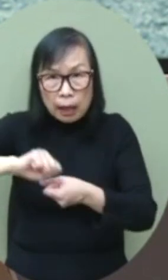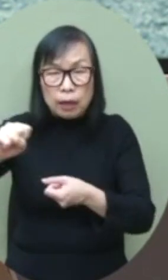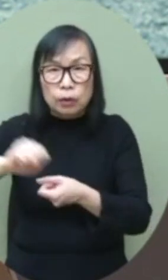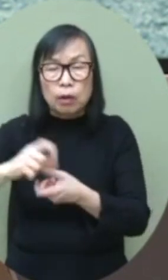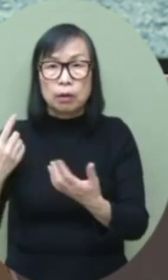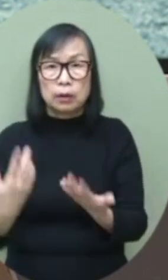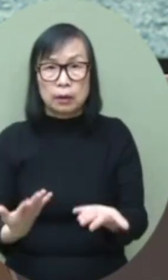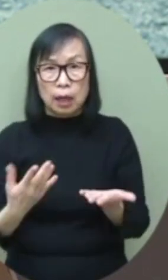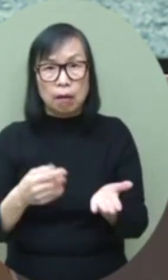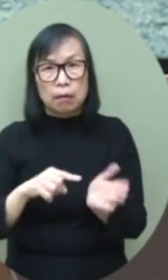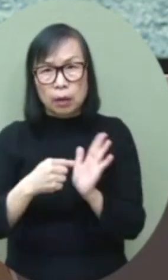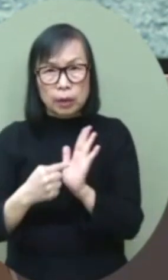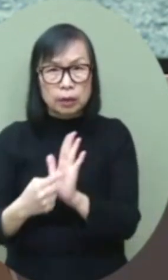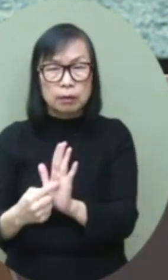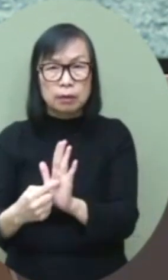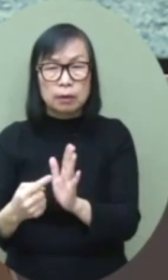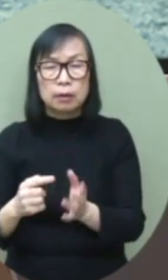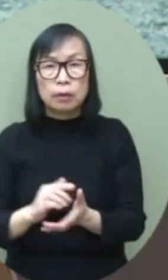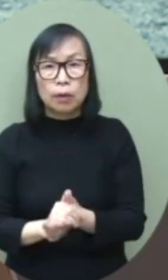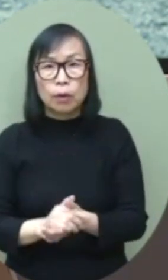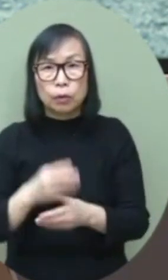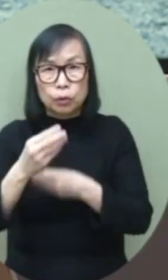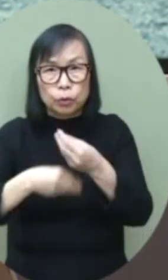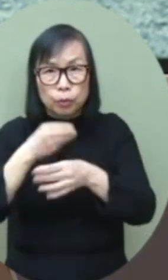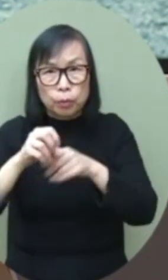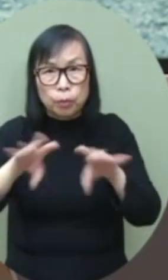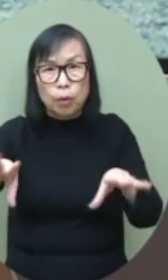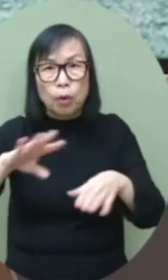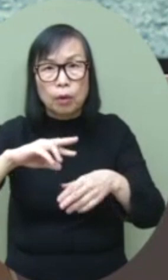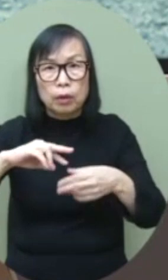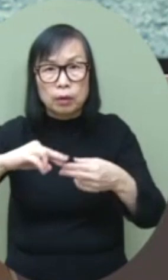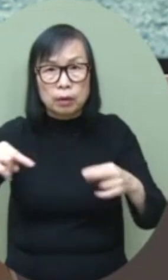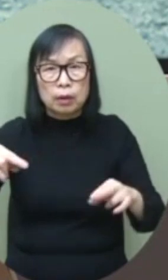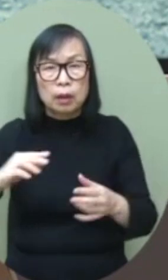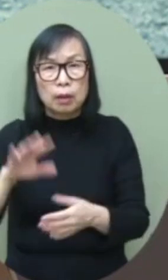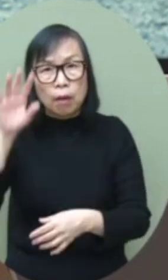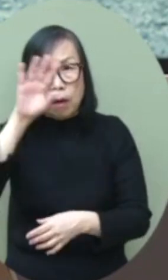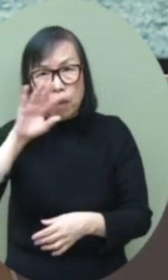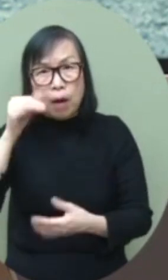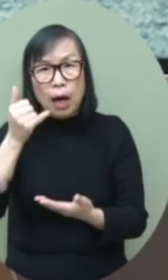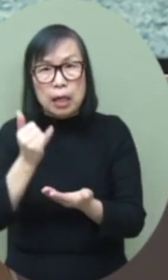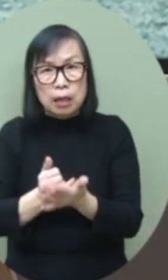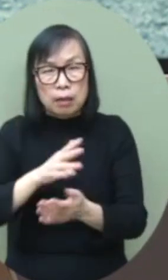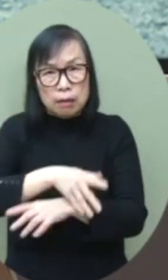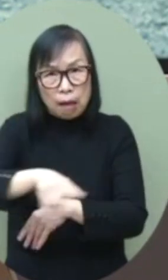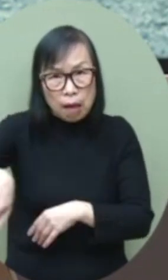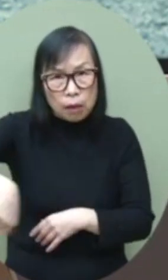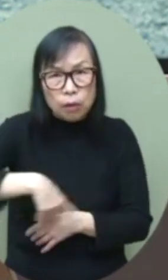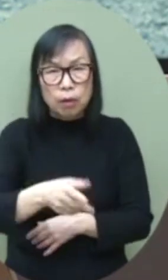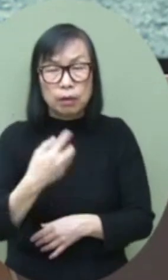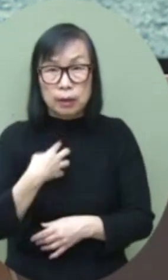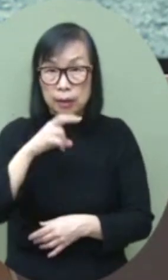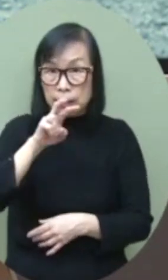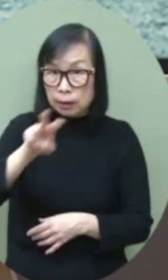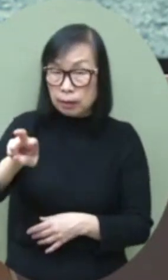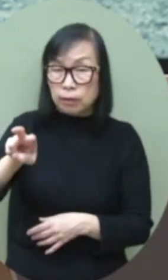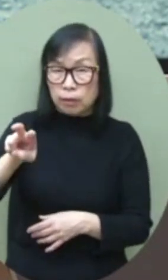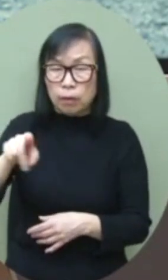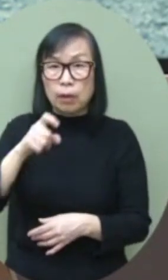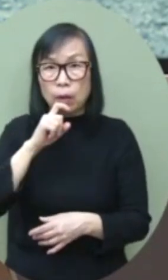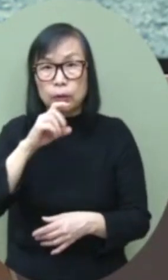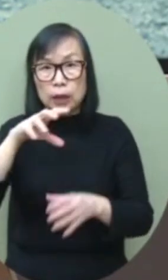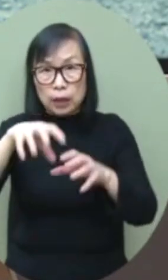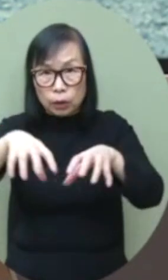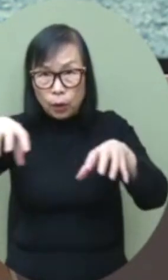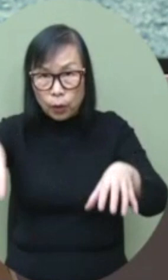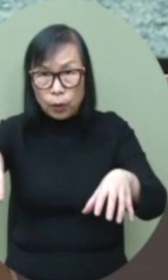示其實這些傳播鏈呢已經是很模糊。在個社區那裡呢，我們只是看到是可能是有些區